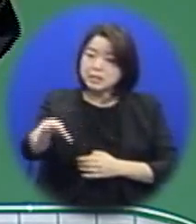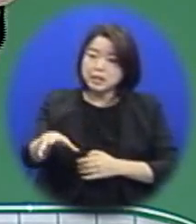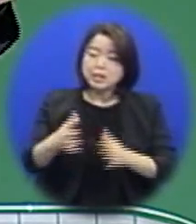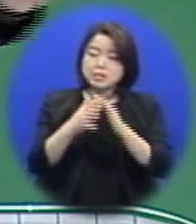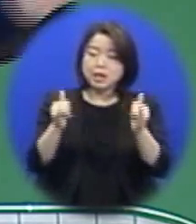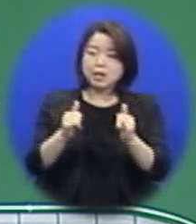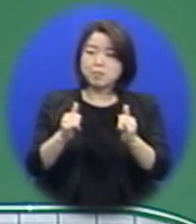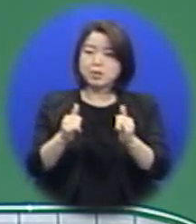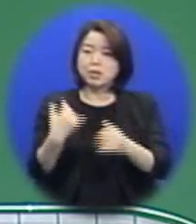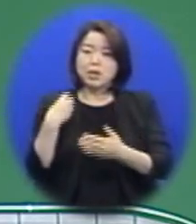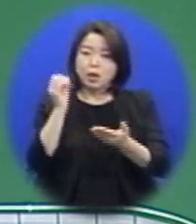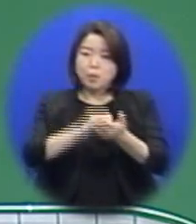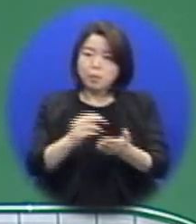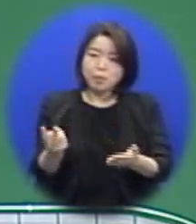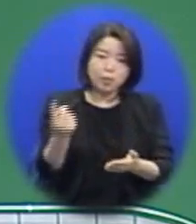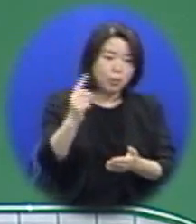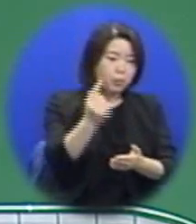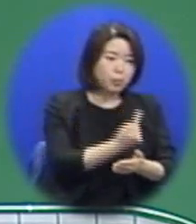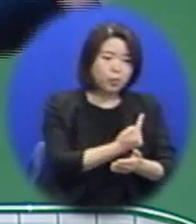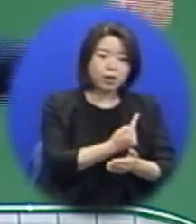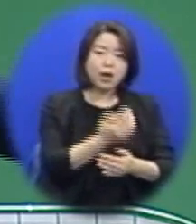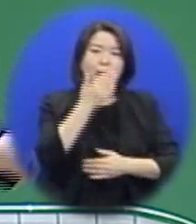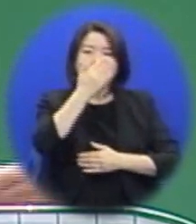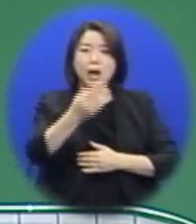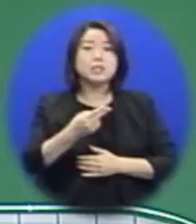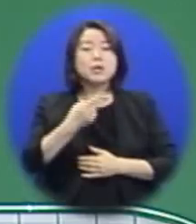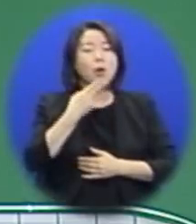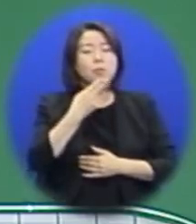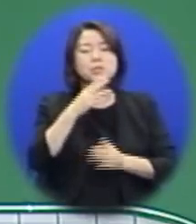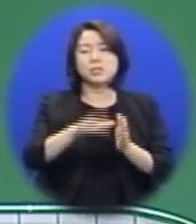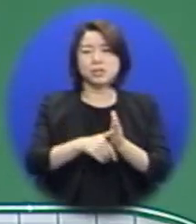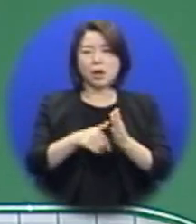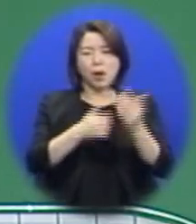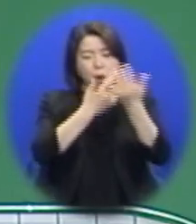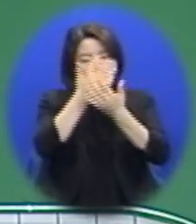가능성이 조금이라도 있었던 때가 아닙니다. 희망은 점점 없어질 때예요.